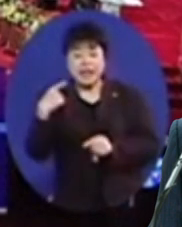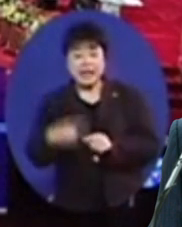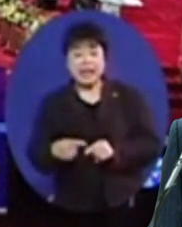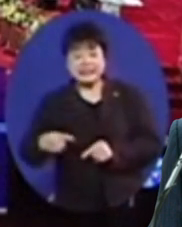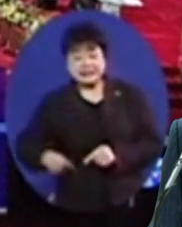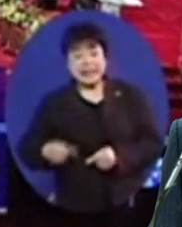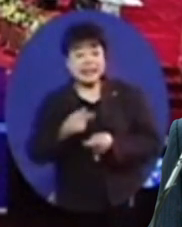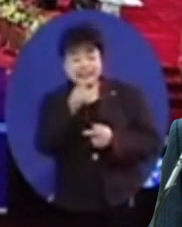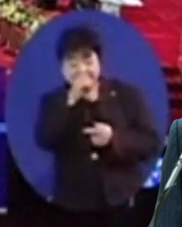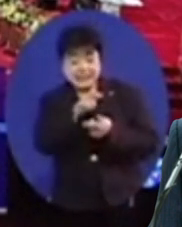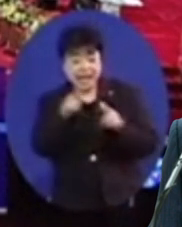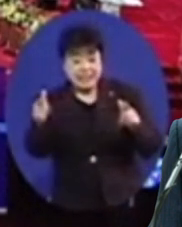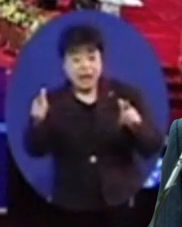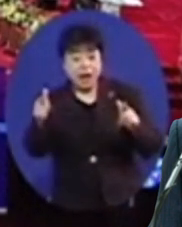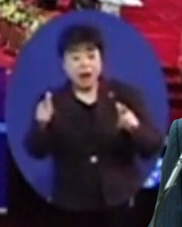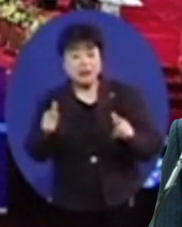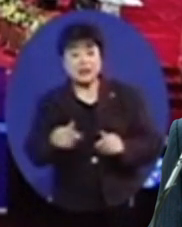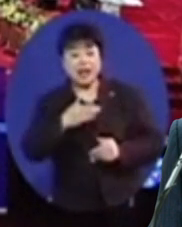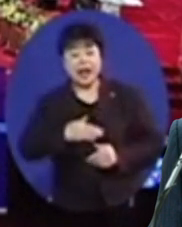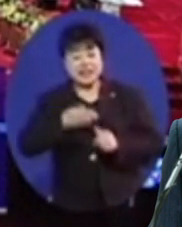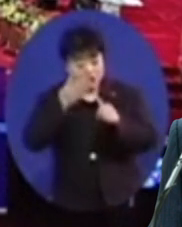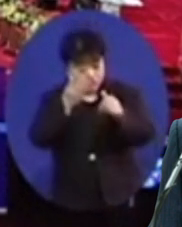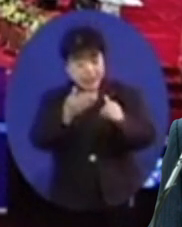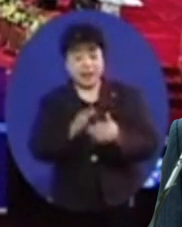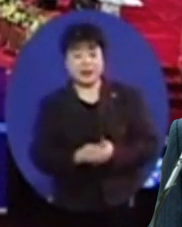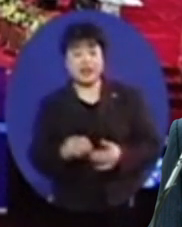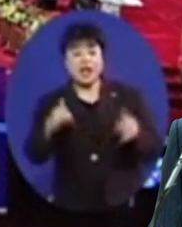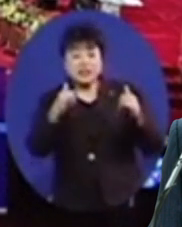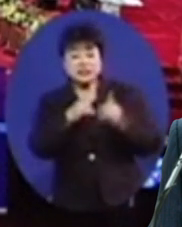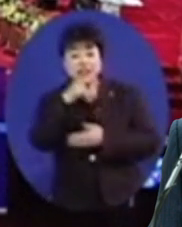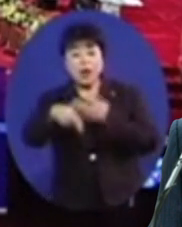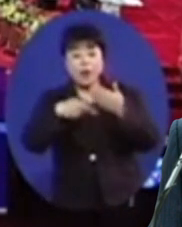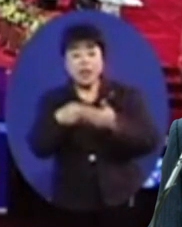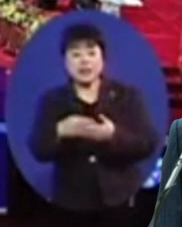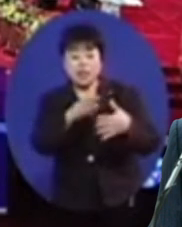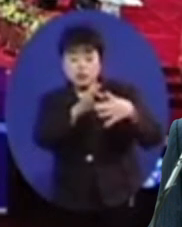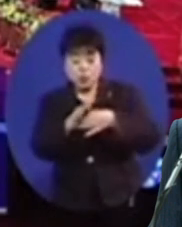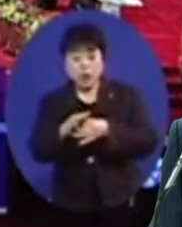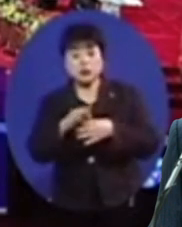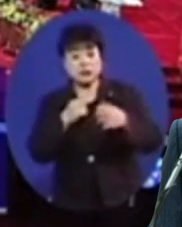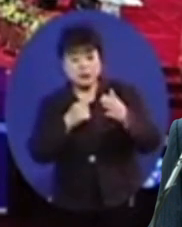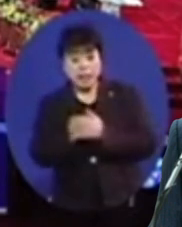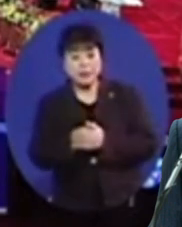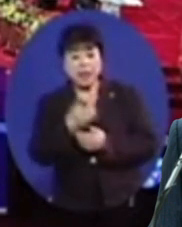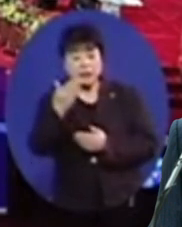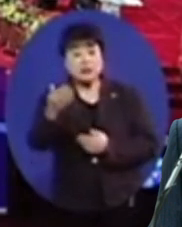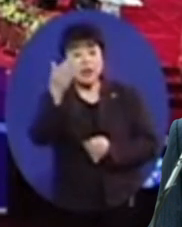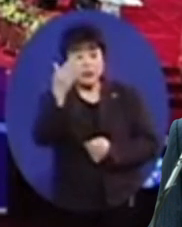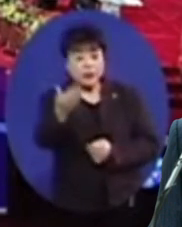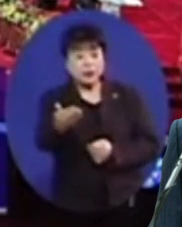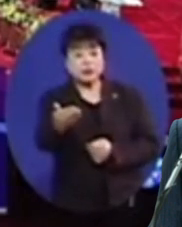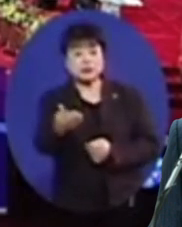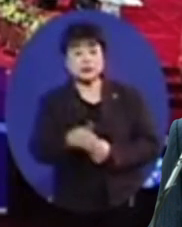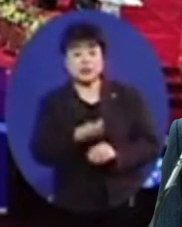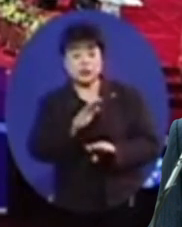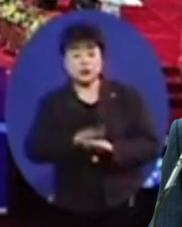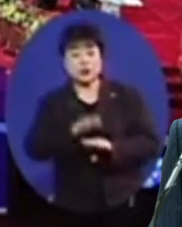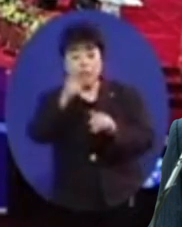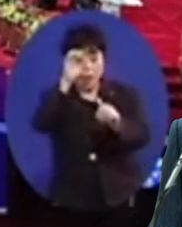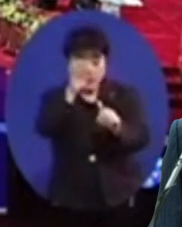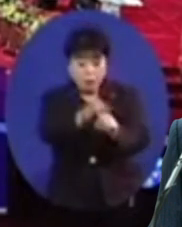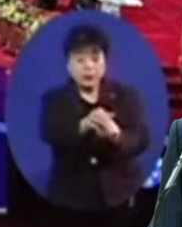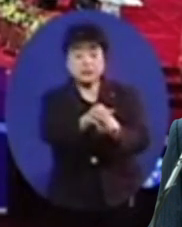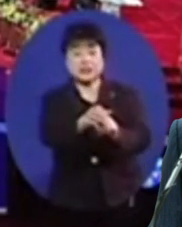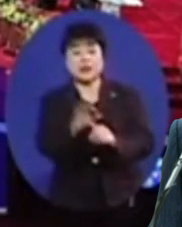있지 아니함을 이 무리에게 알게 하리라. 전쟁은 야훼에 속한 것인즉 그가 너를 우리 손에